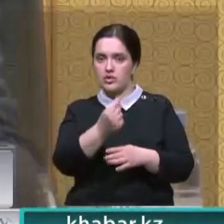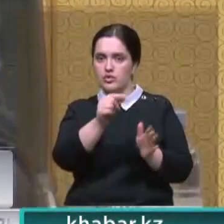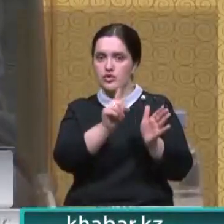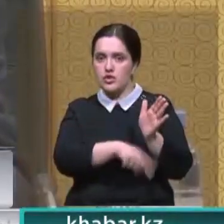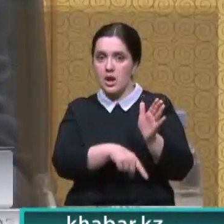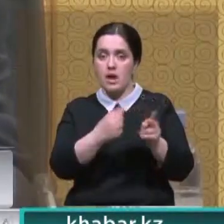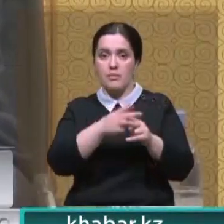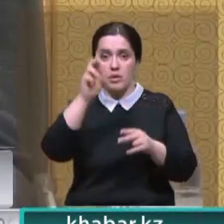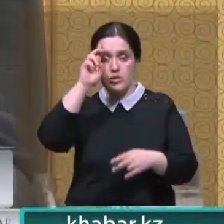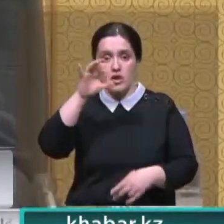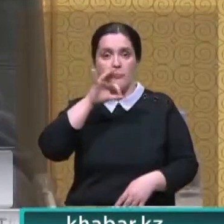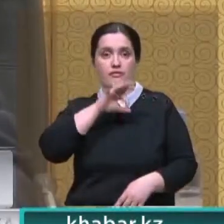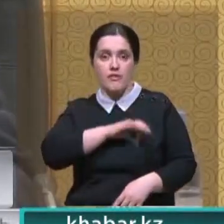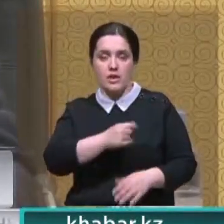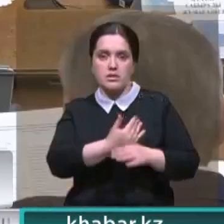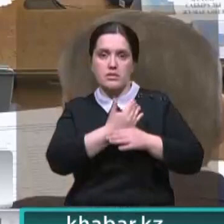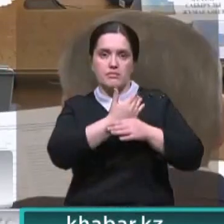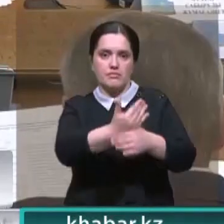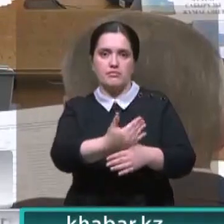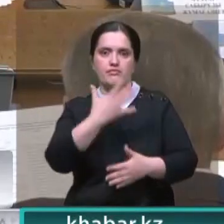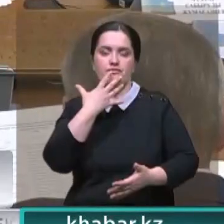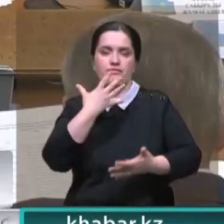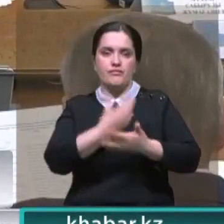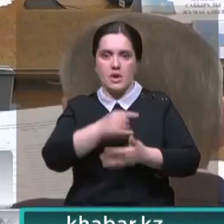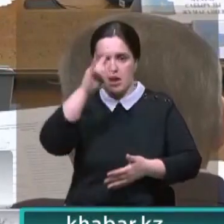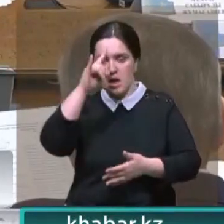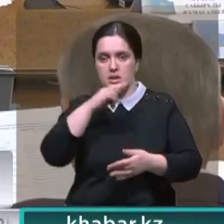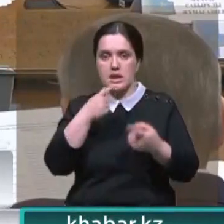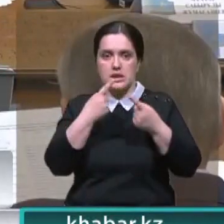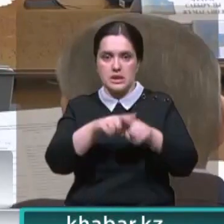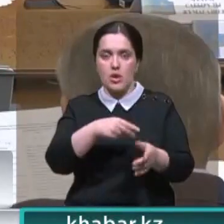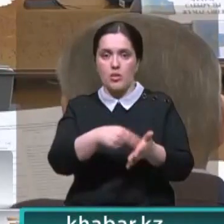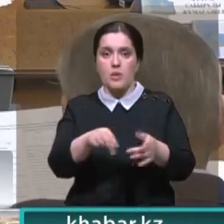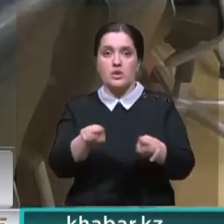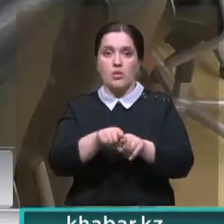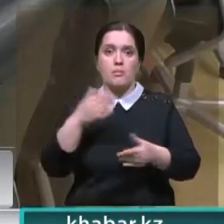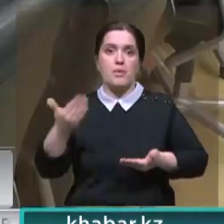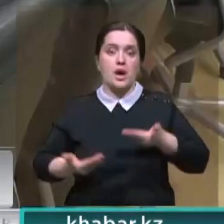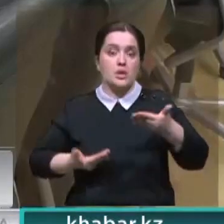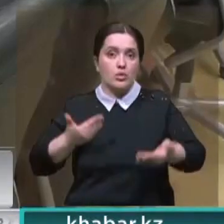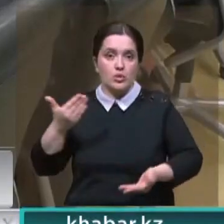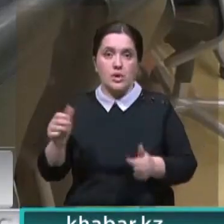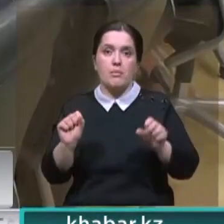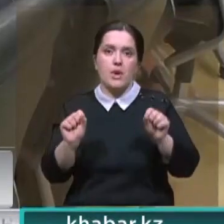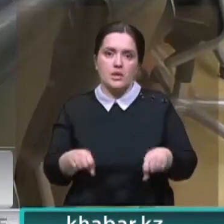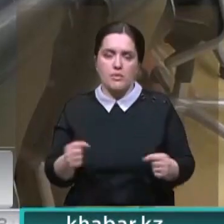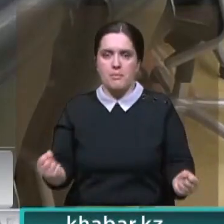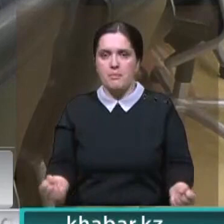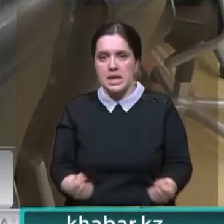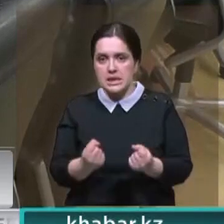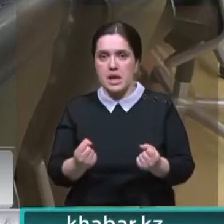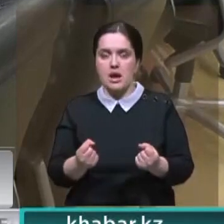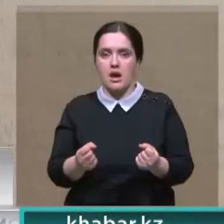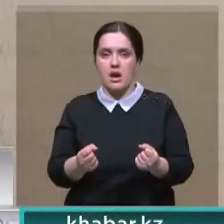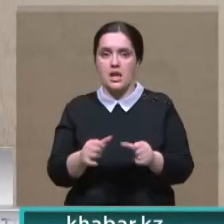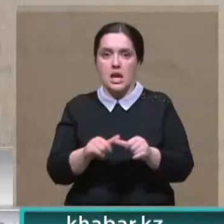А значит, государству намного выгоднее субсидировать приобретение казахстанской техники. Такой подход позволит также поддержать развитие